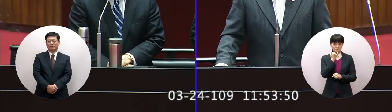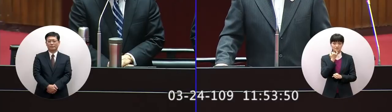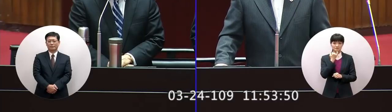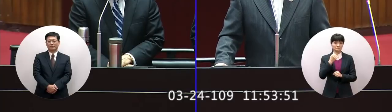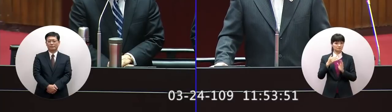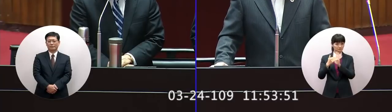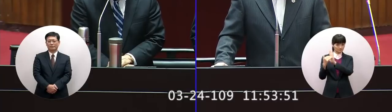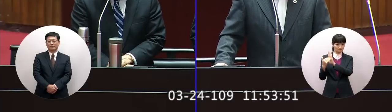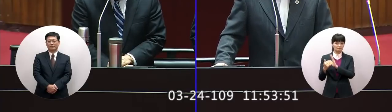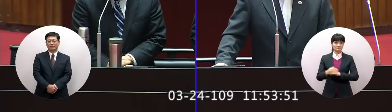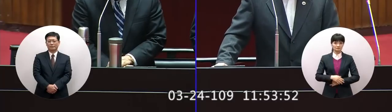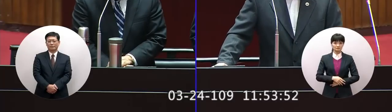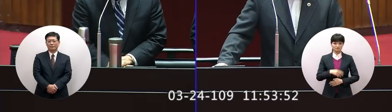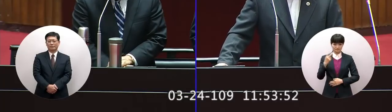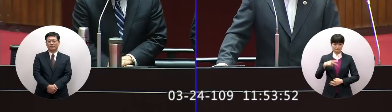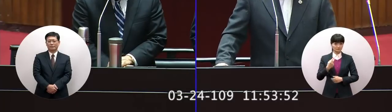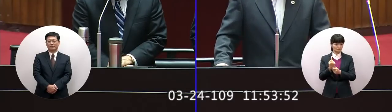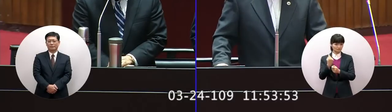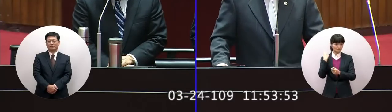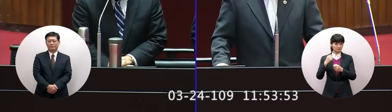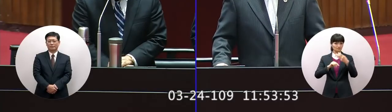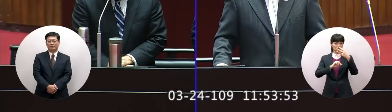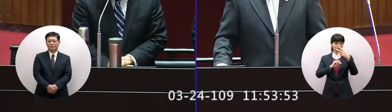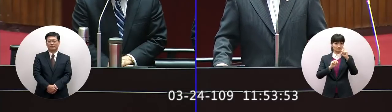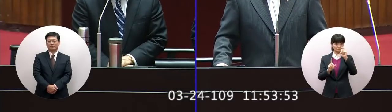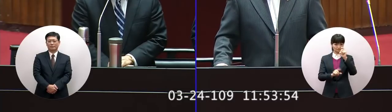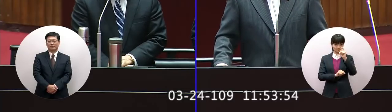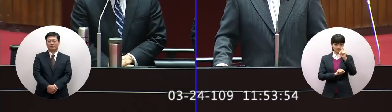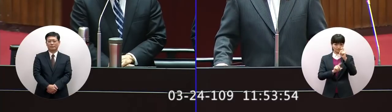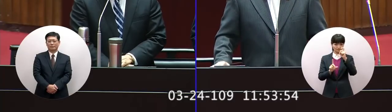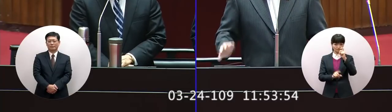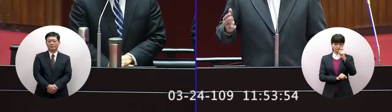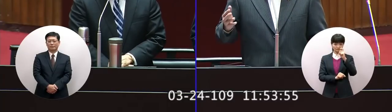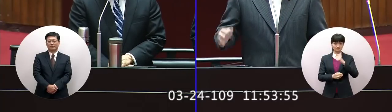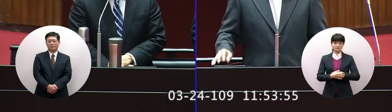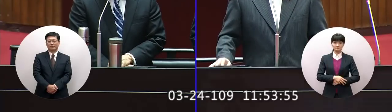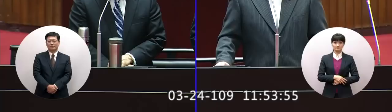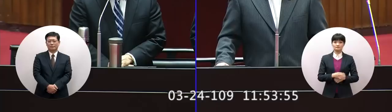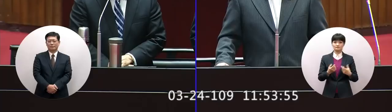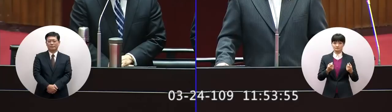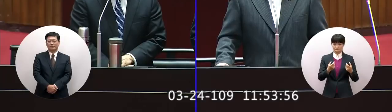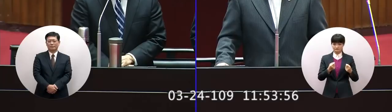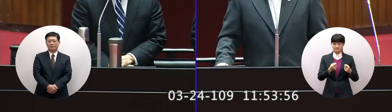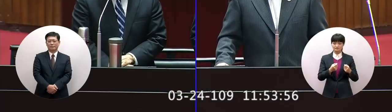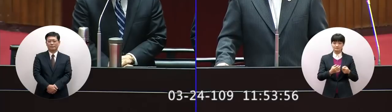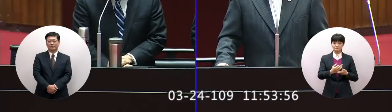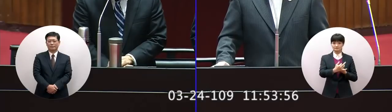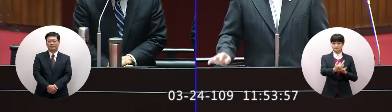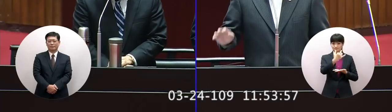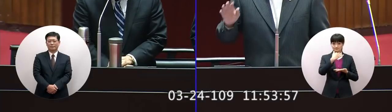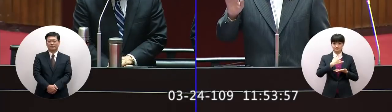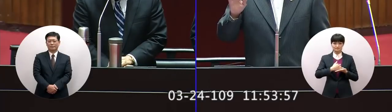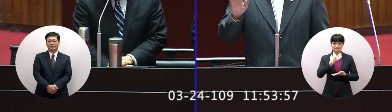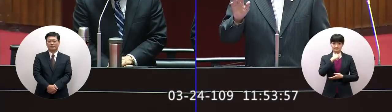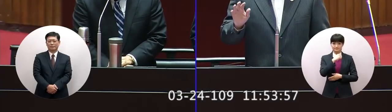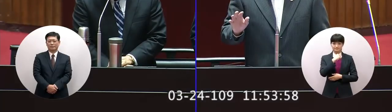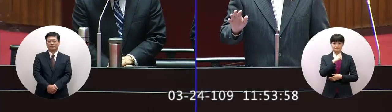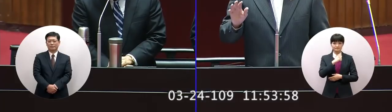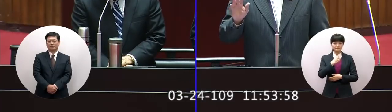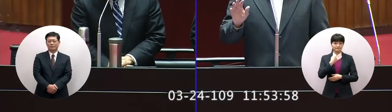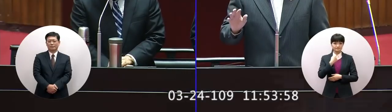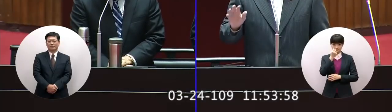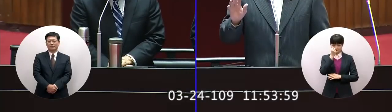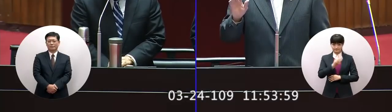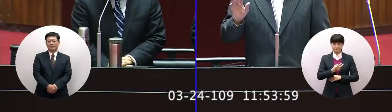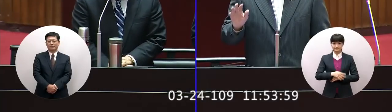看一看去年的十月份，也是莫健带了 IT 军事主任来做我们